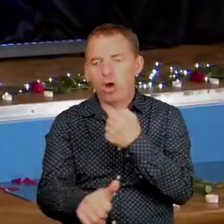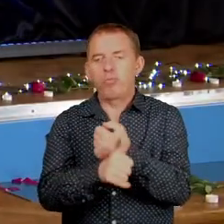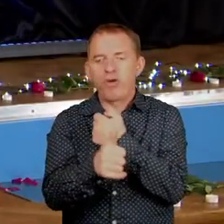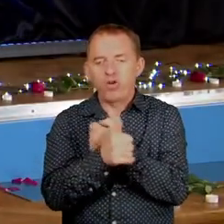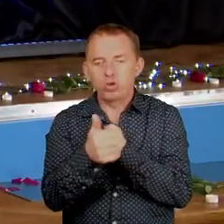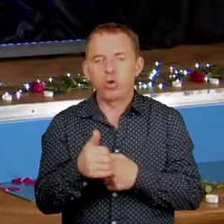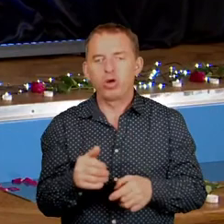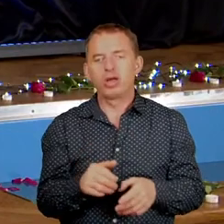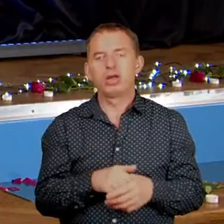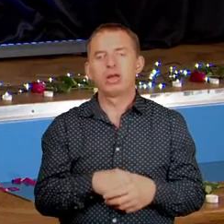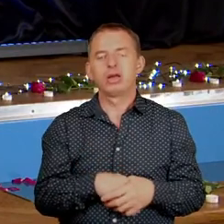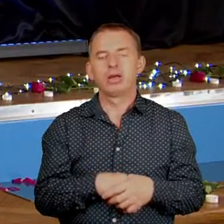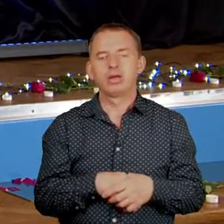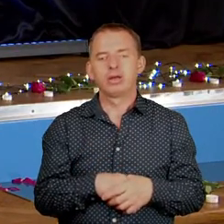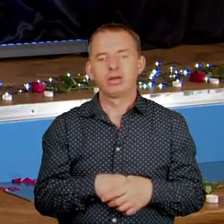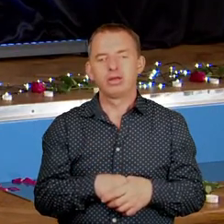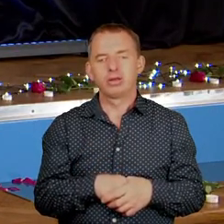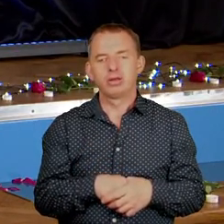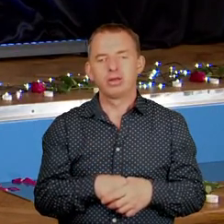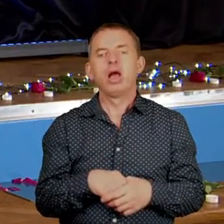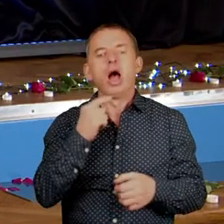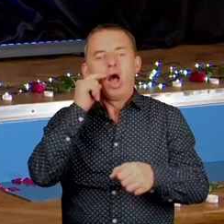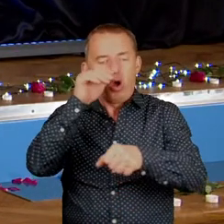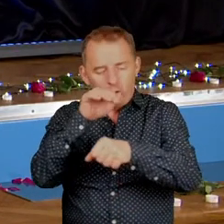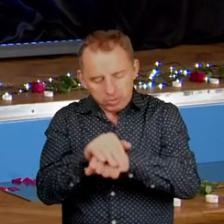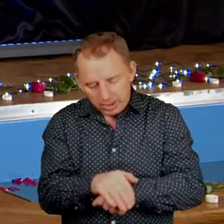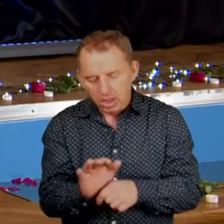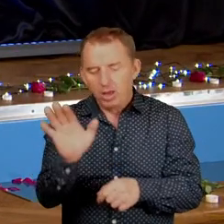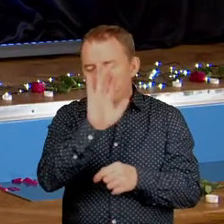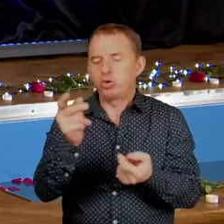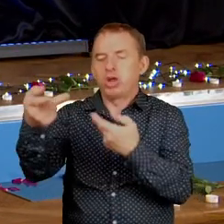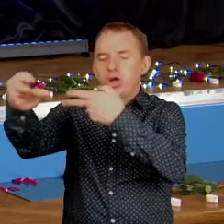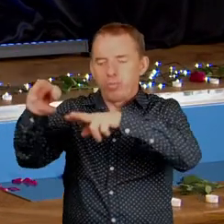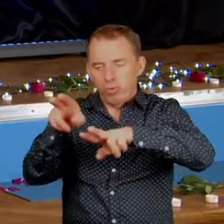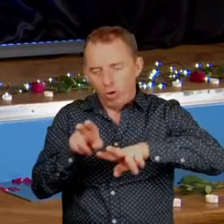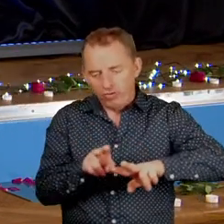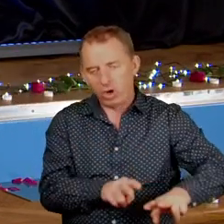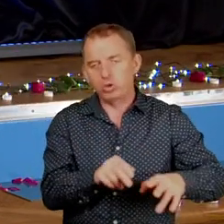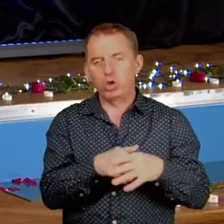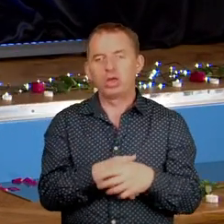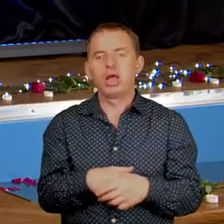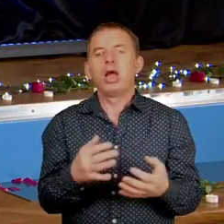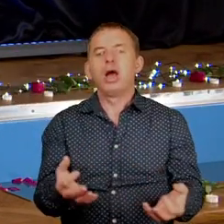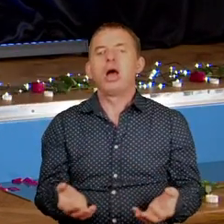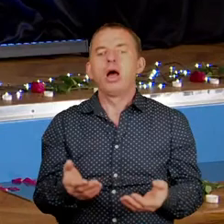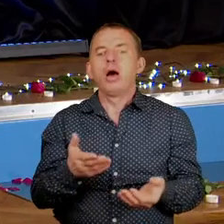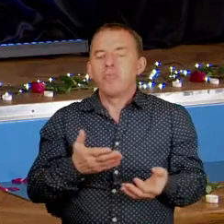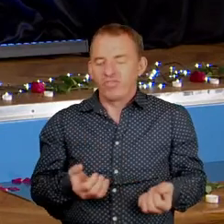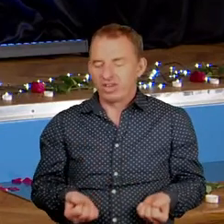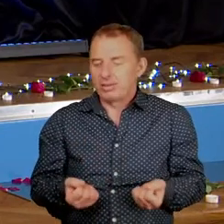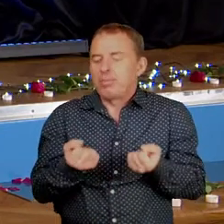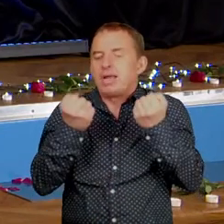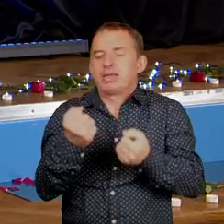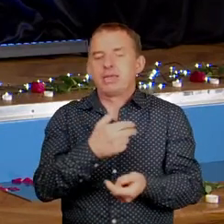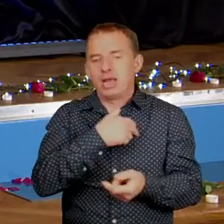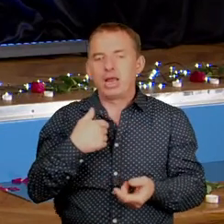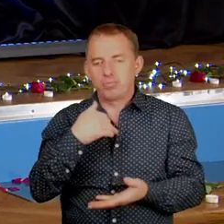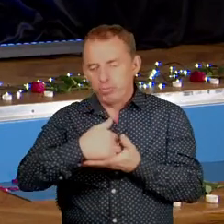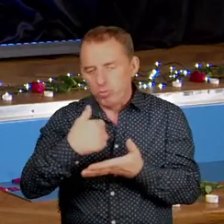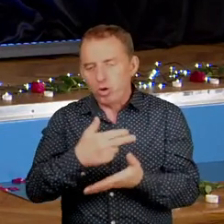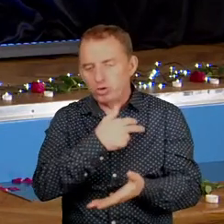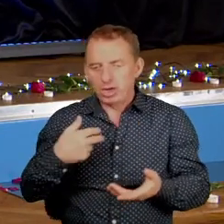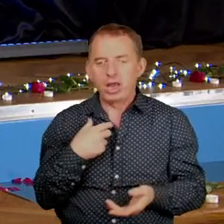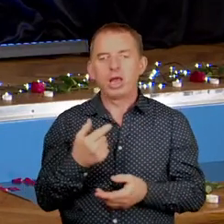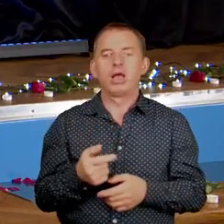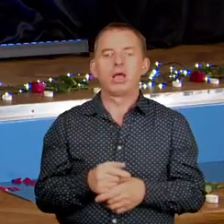of Christ's return lifts our spirits. Obietnica Bożego powrotu podnosi nas. The promise of Christ's return